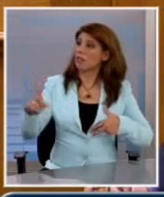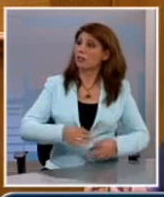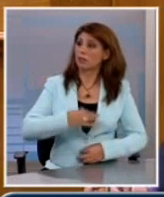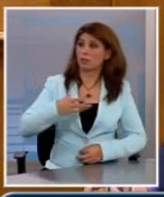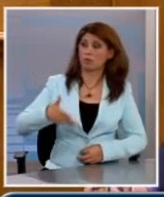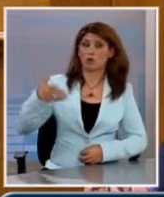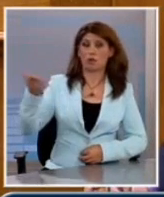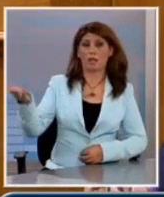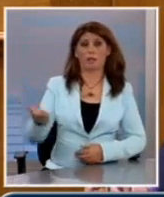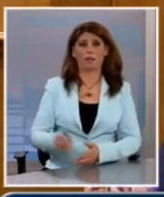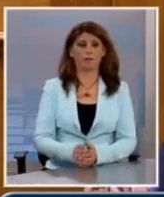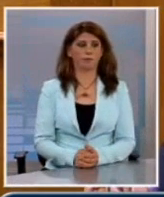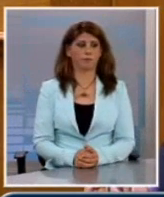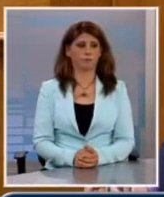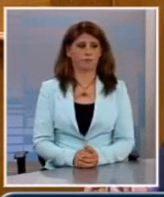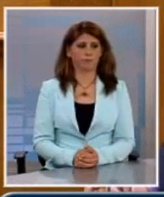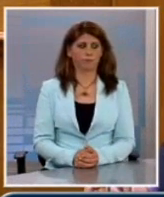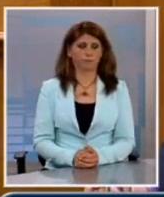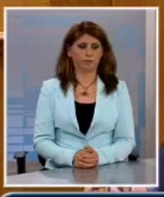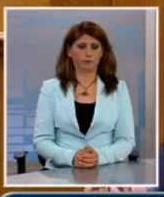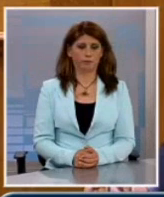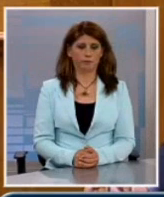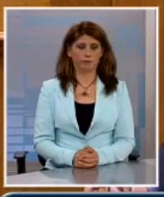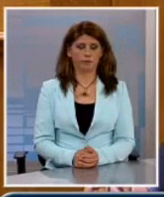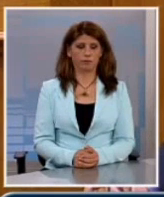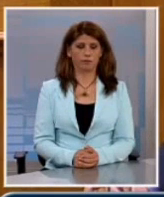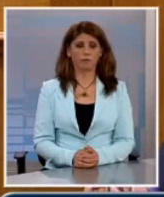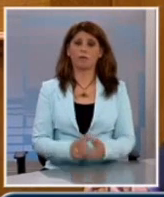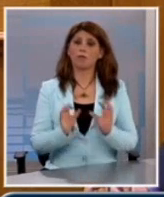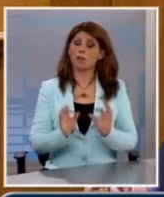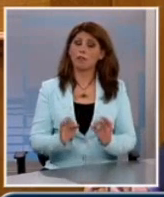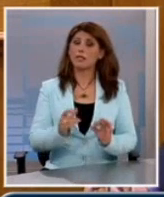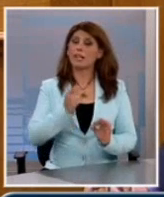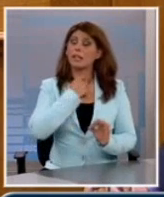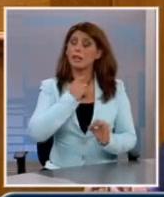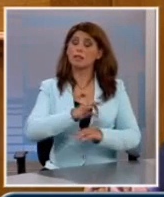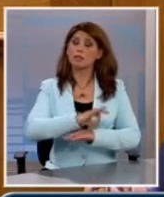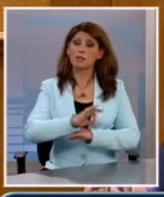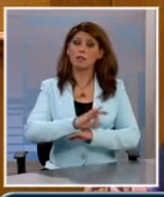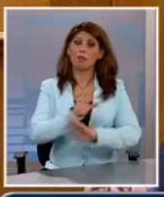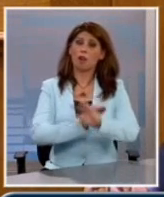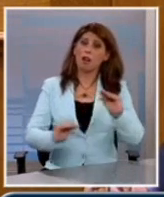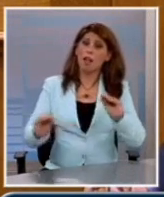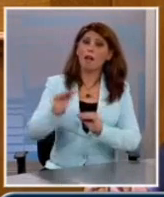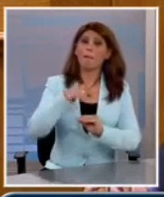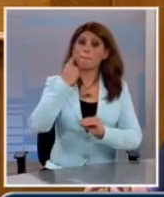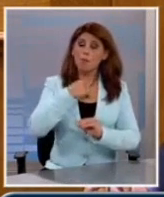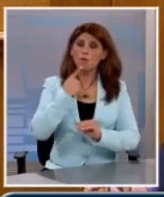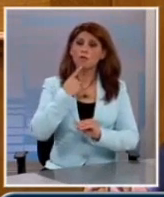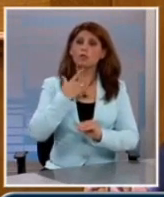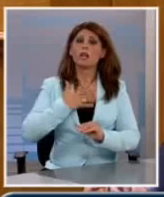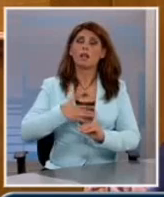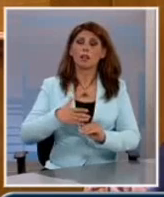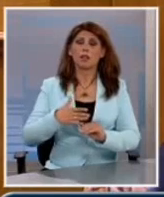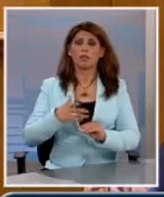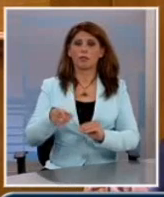Μητσοτάκη. Και βεβαίως χρειάζεται σχέδιο αναμόρφωσης. Θέλει ξύλωμα